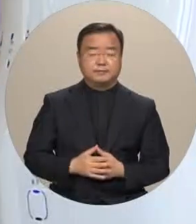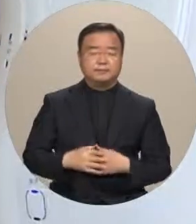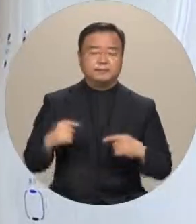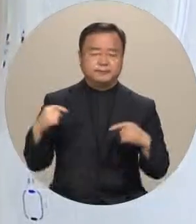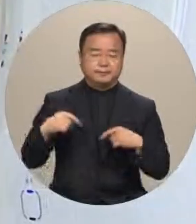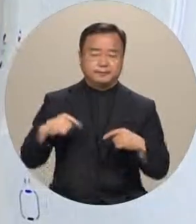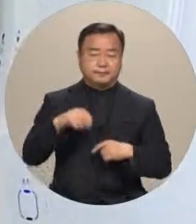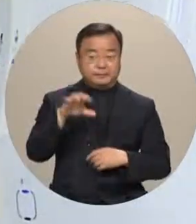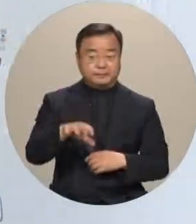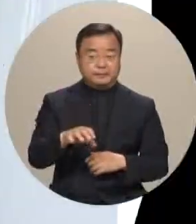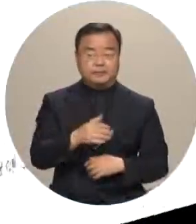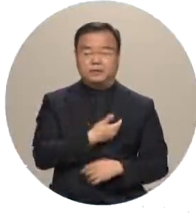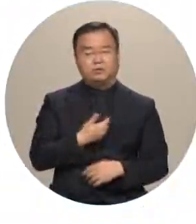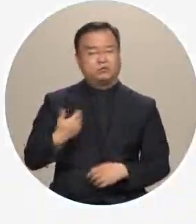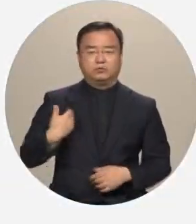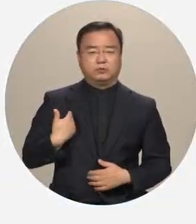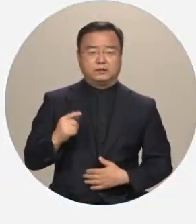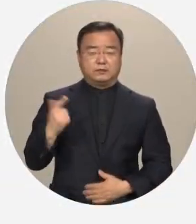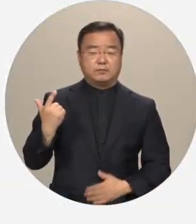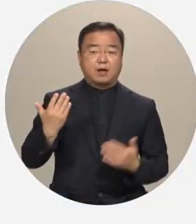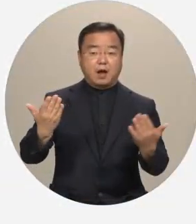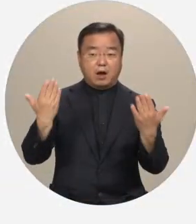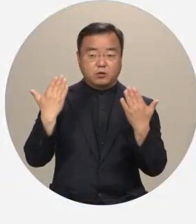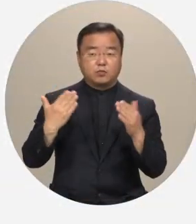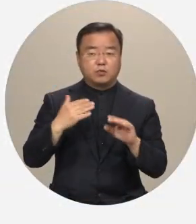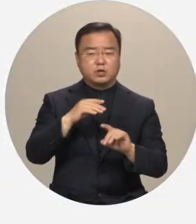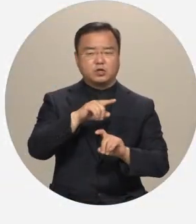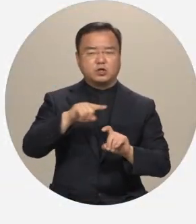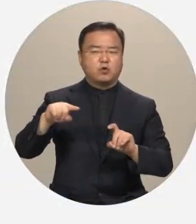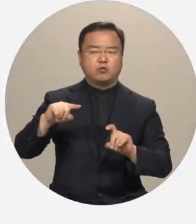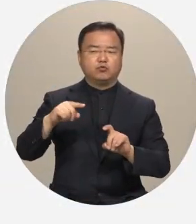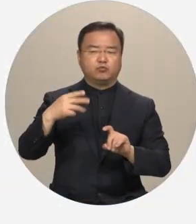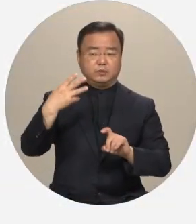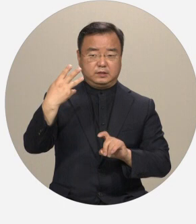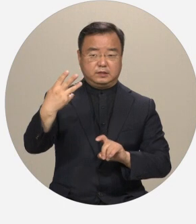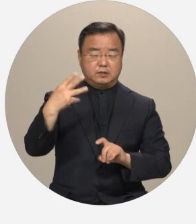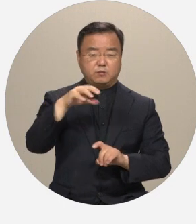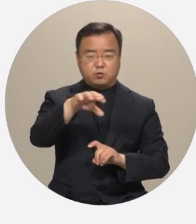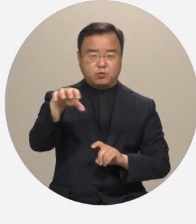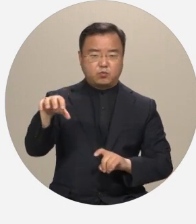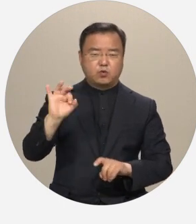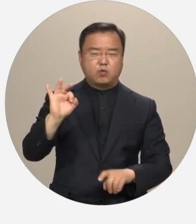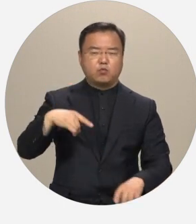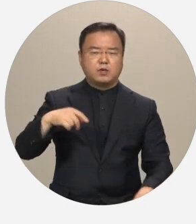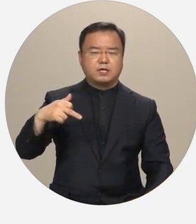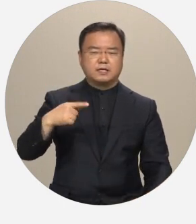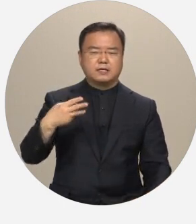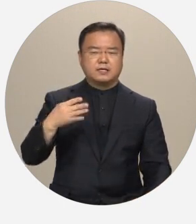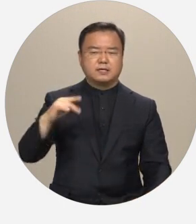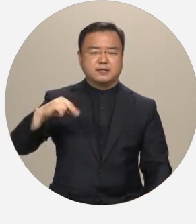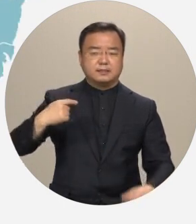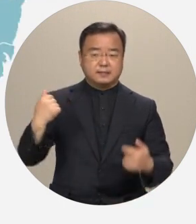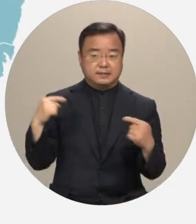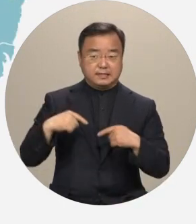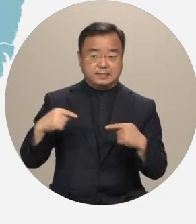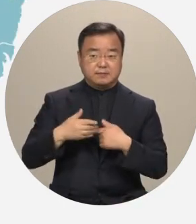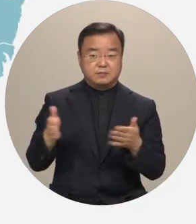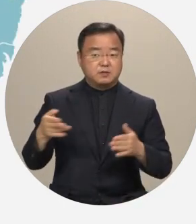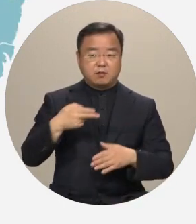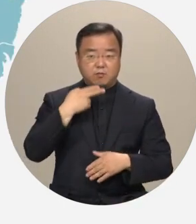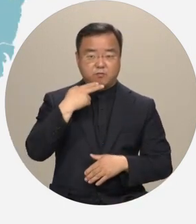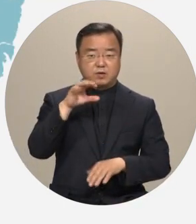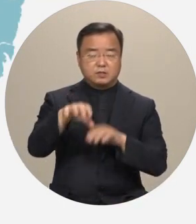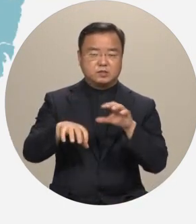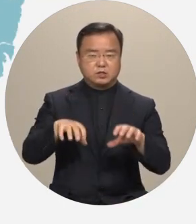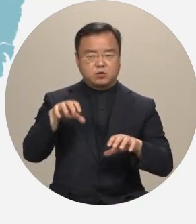공간도 충분하지 않습니다. 학교 10곳 가운데 3곳에는 학교 상담실 위클래스가 없습니다. 지역별 설치율